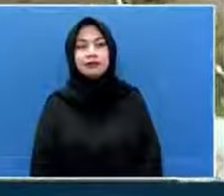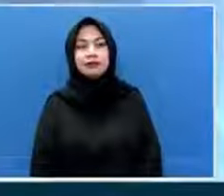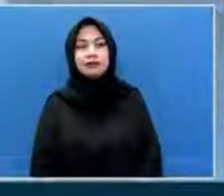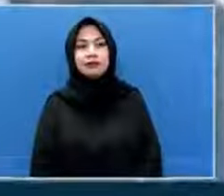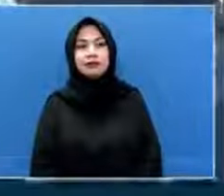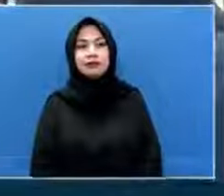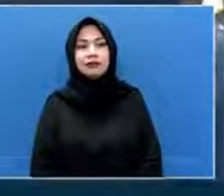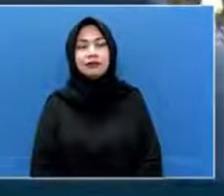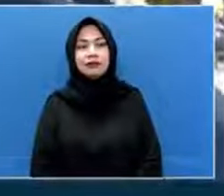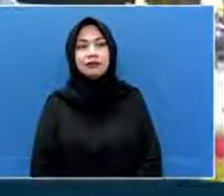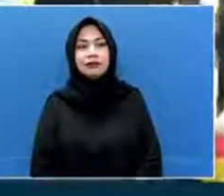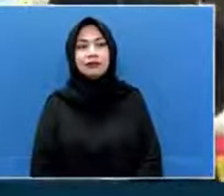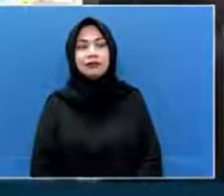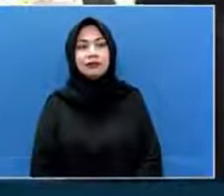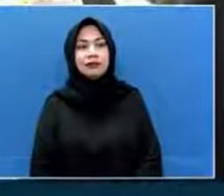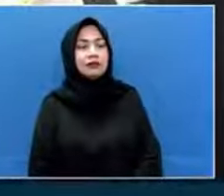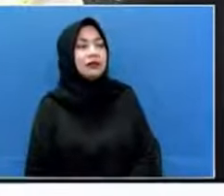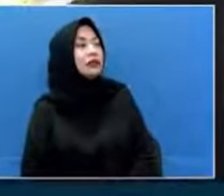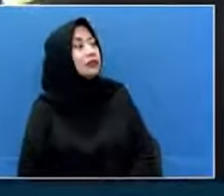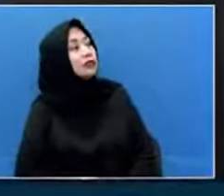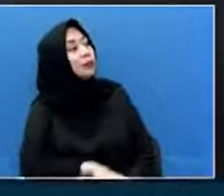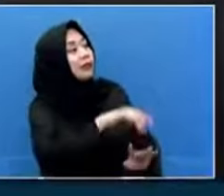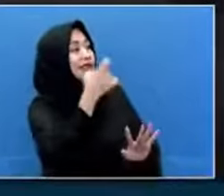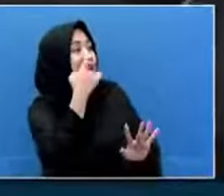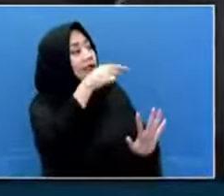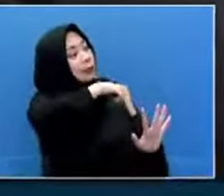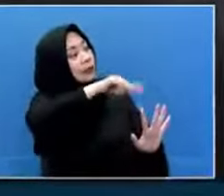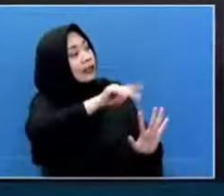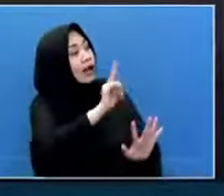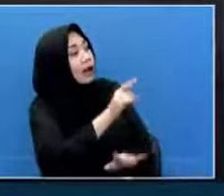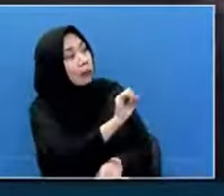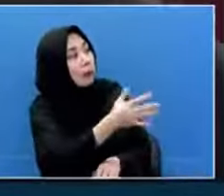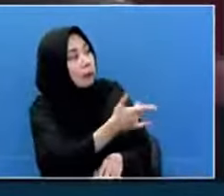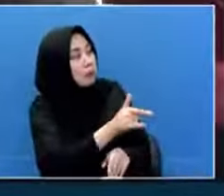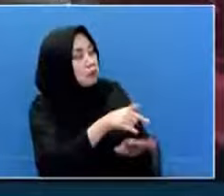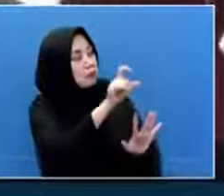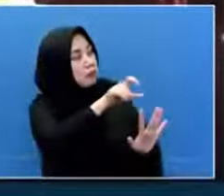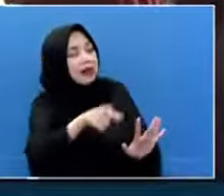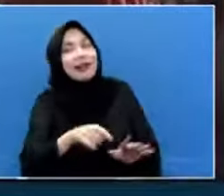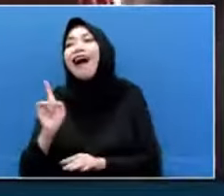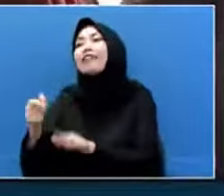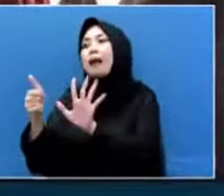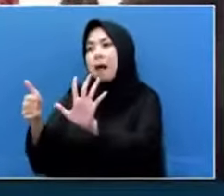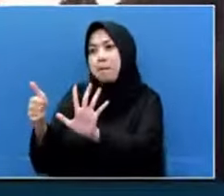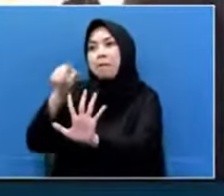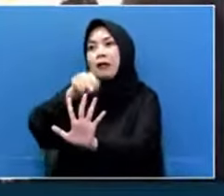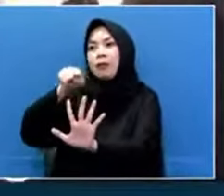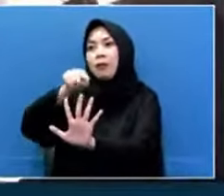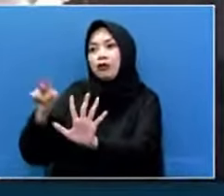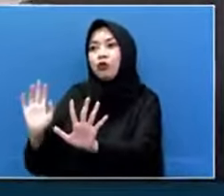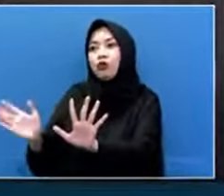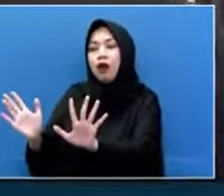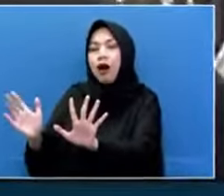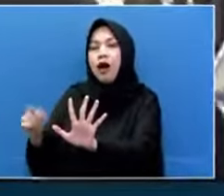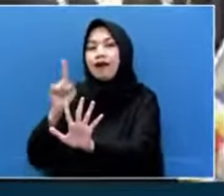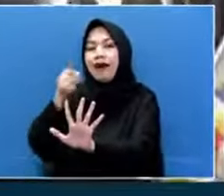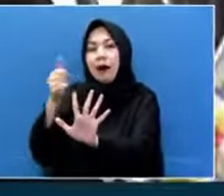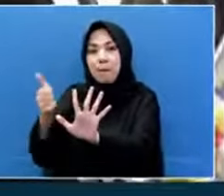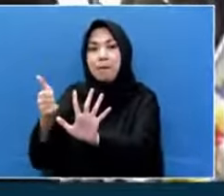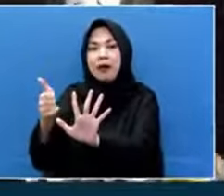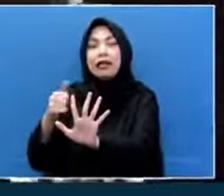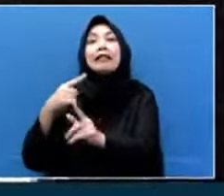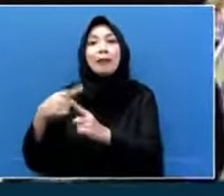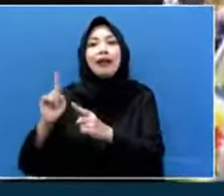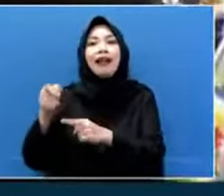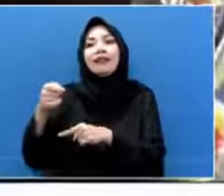musibah yang diperiksa ada berapa diperiksa sudah orang Orang Jadi mungkin nanti ada tambah dari